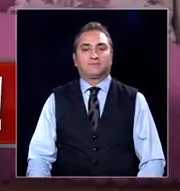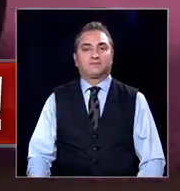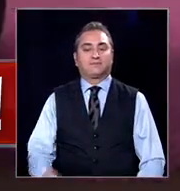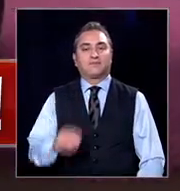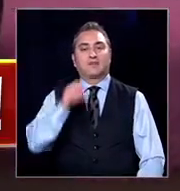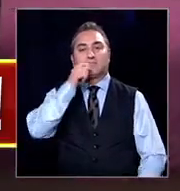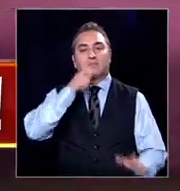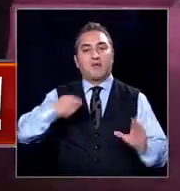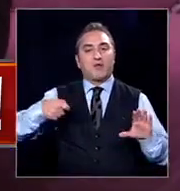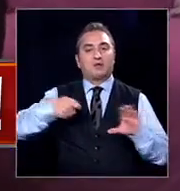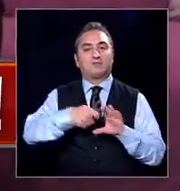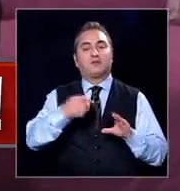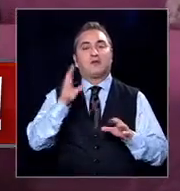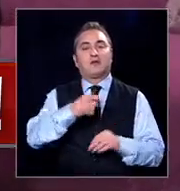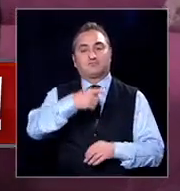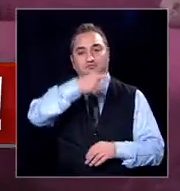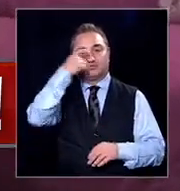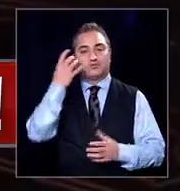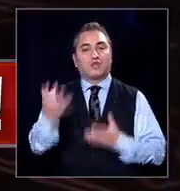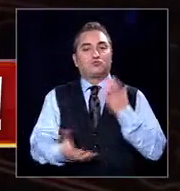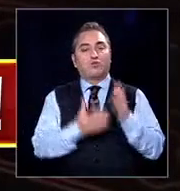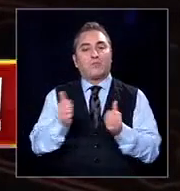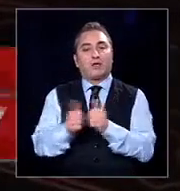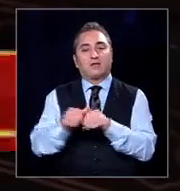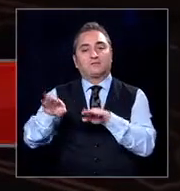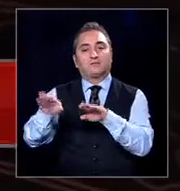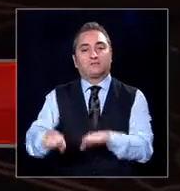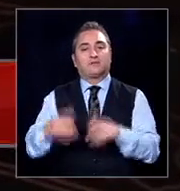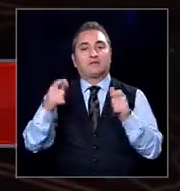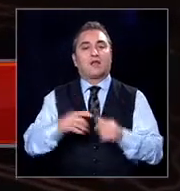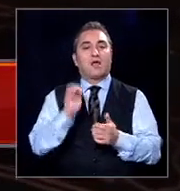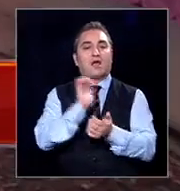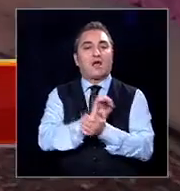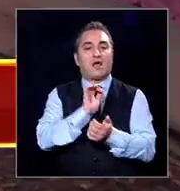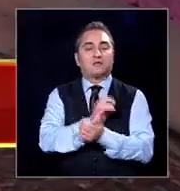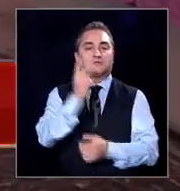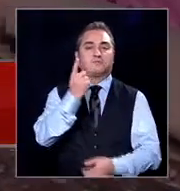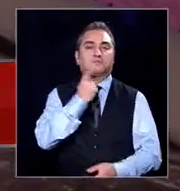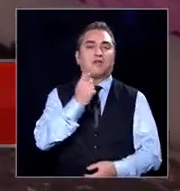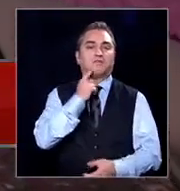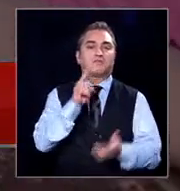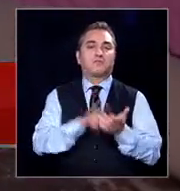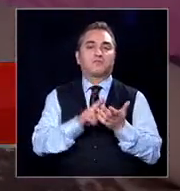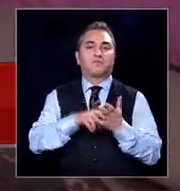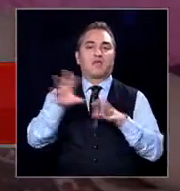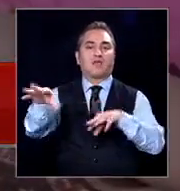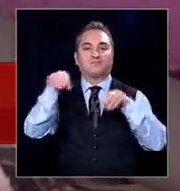Biberonla beslediler, sıcak sobanın yanında yer açtılar. Ailelerine iki sevimli üye daha